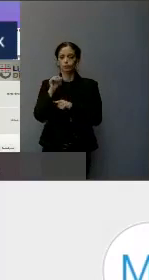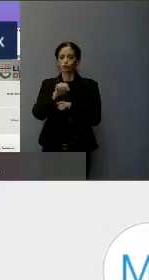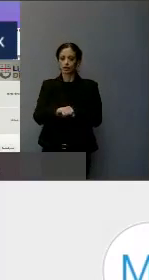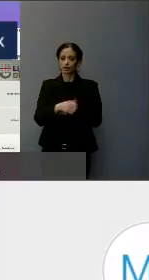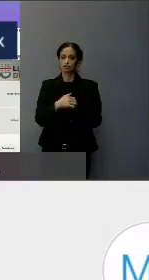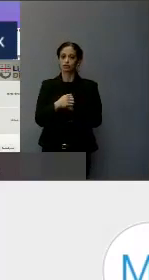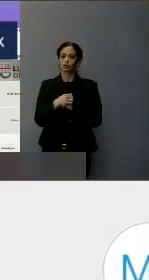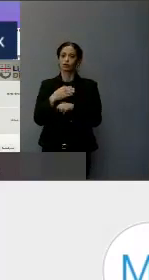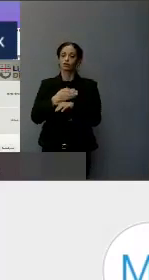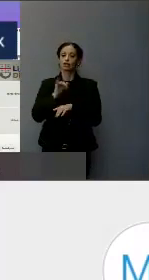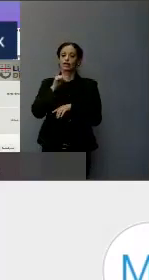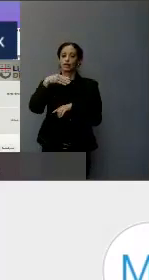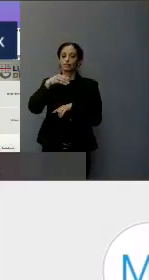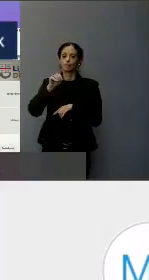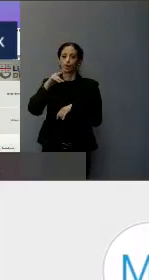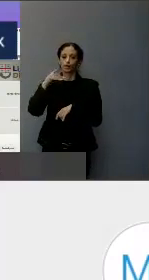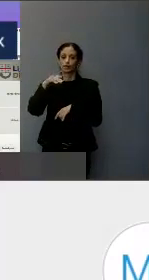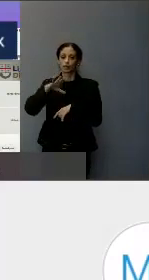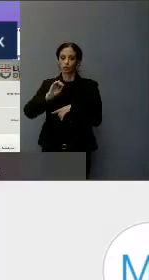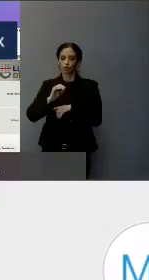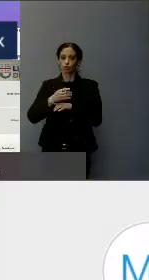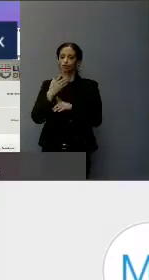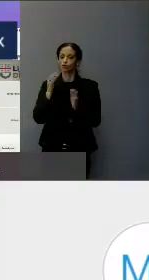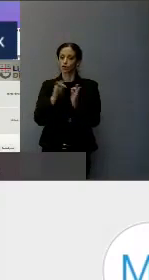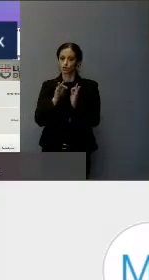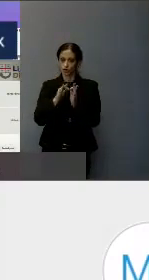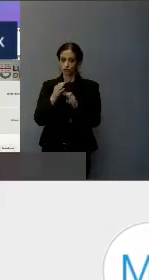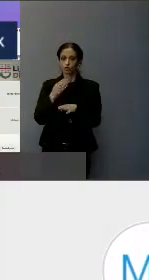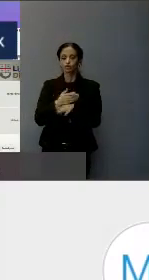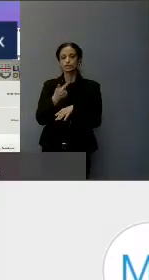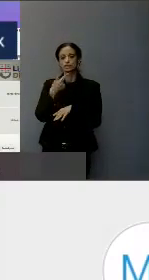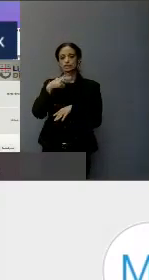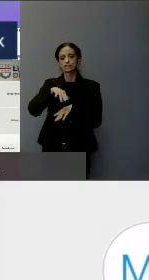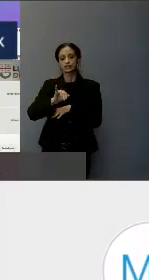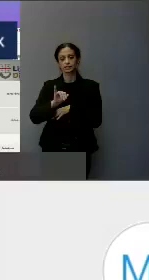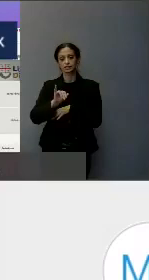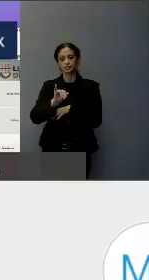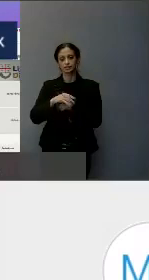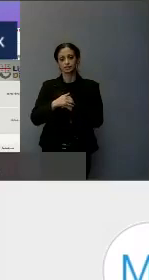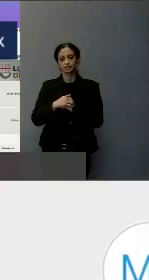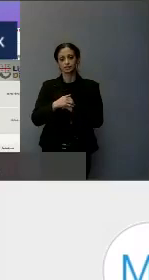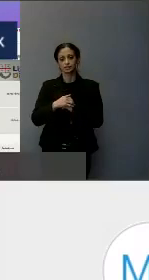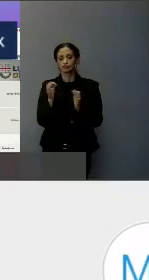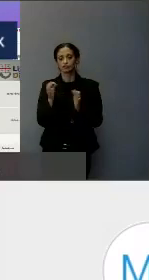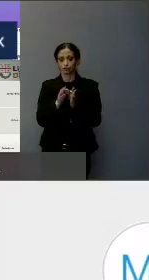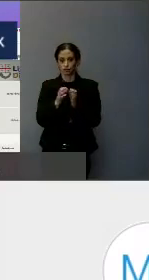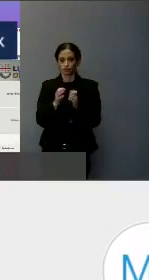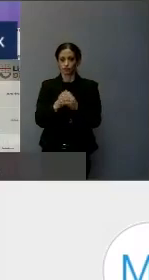consigliere immordino onorevole consigliera tini favorevole